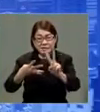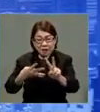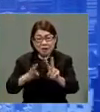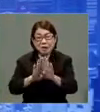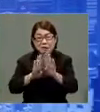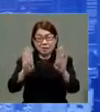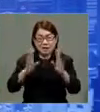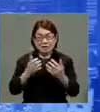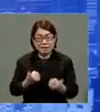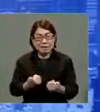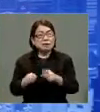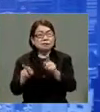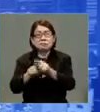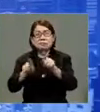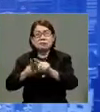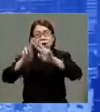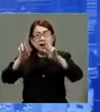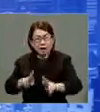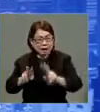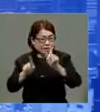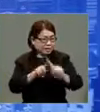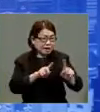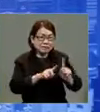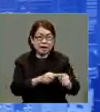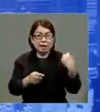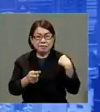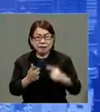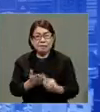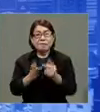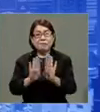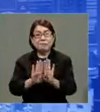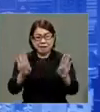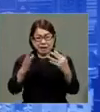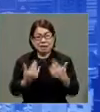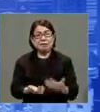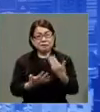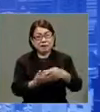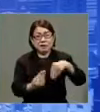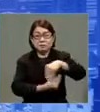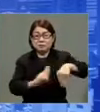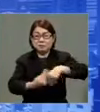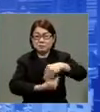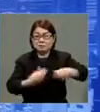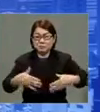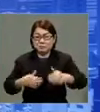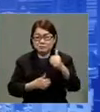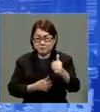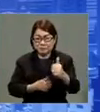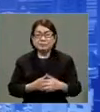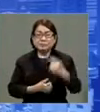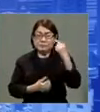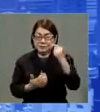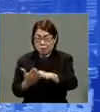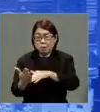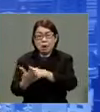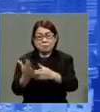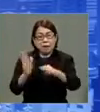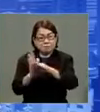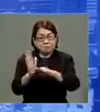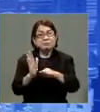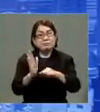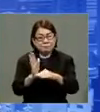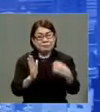ที่หลากหลายกิจกรรมหลากหลายกิจการได้กลับมาเปิดให้บริการเกิดการหมุนเวียนทางเศรษฐกิจอีกครั้งโดยมีมาตรการที่เข้ามาช่วยอำนวยความสะดว